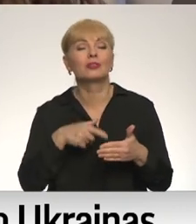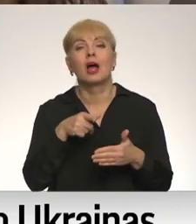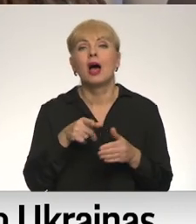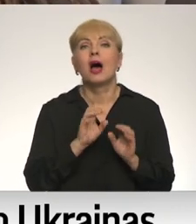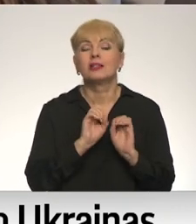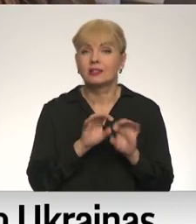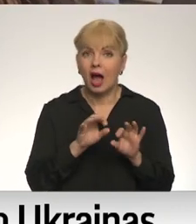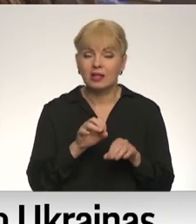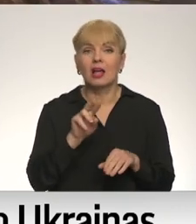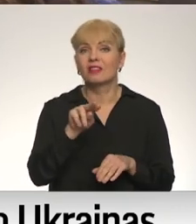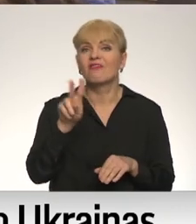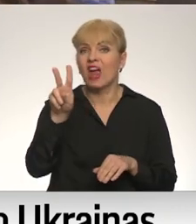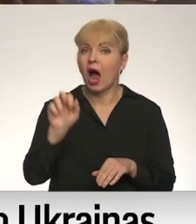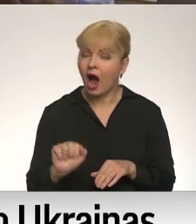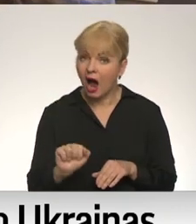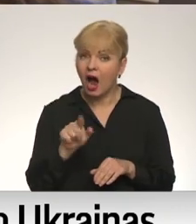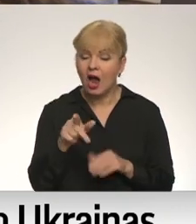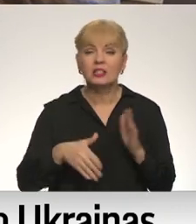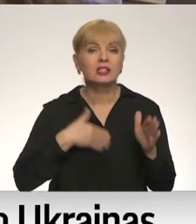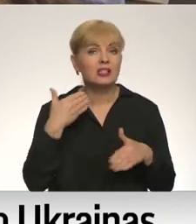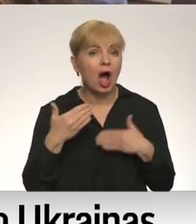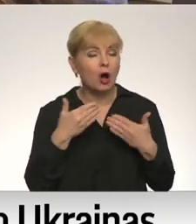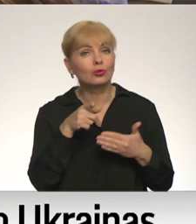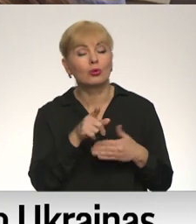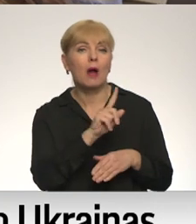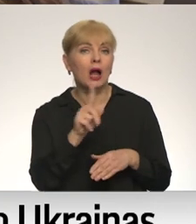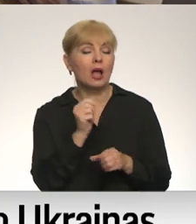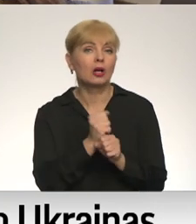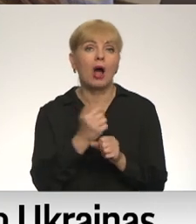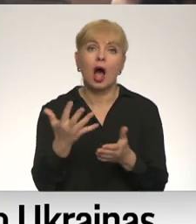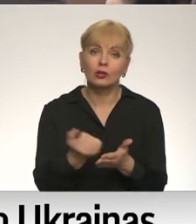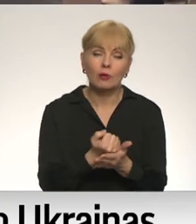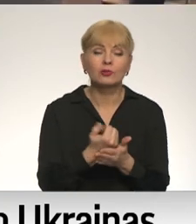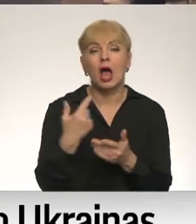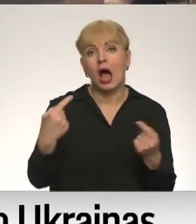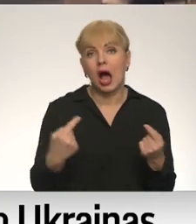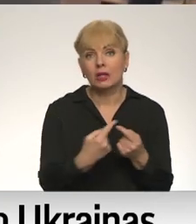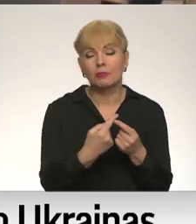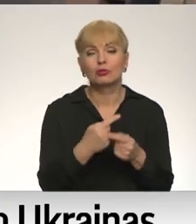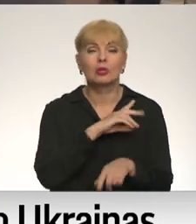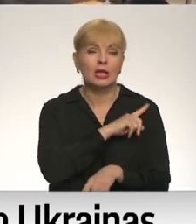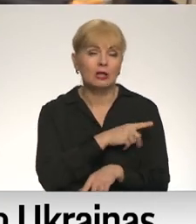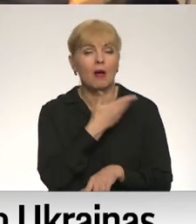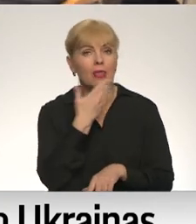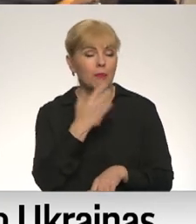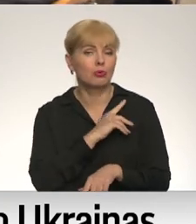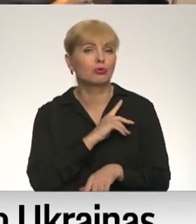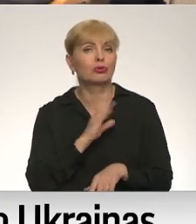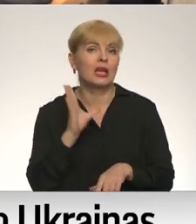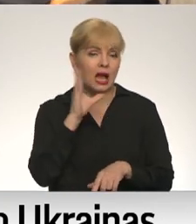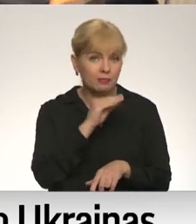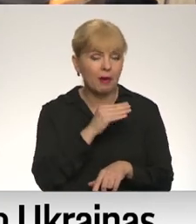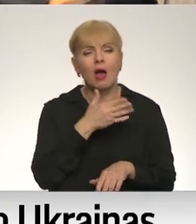norāda Nodarbinātības valsts aģentūrā, satraukumam par to, ka atrast darbu atbilstoši vēlmēm nebūs iespējams, tomēr īsti neesot